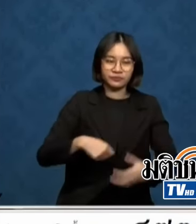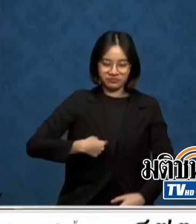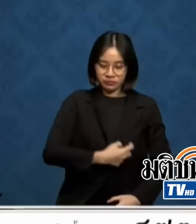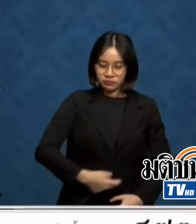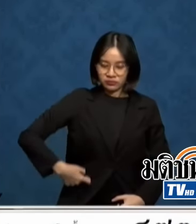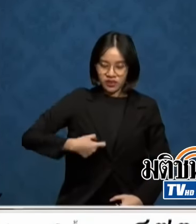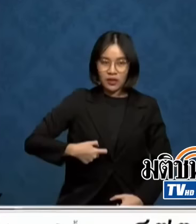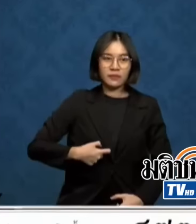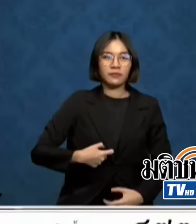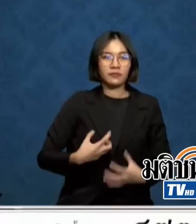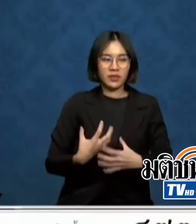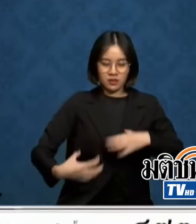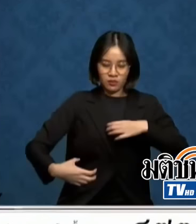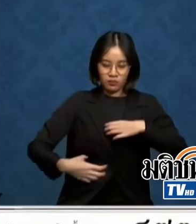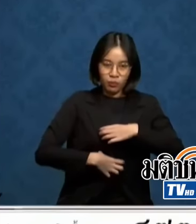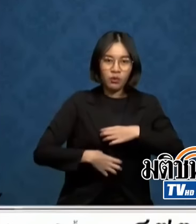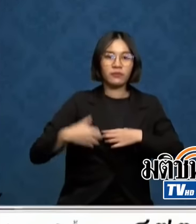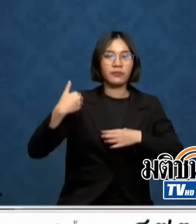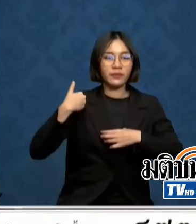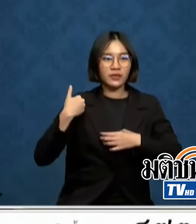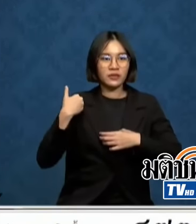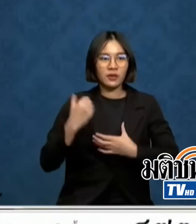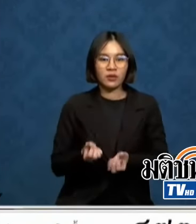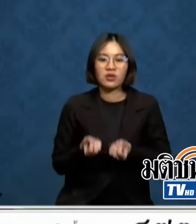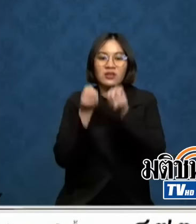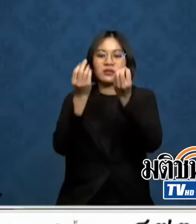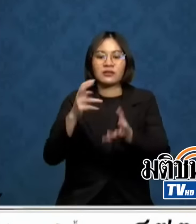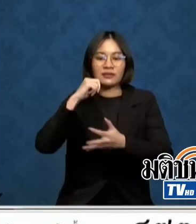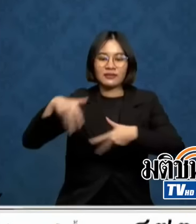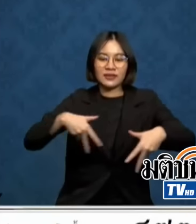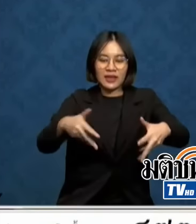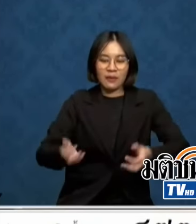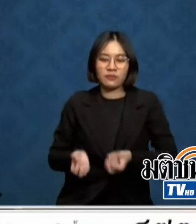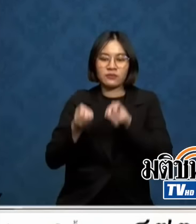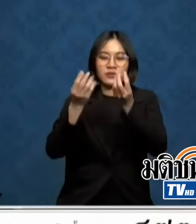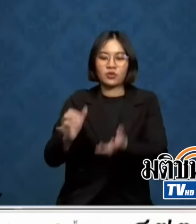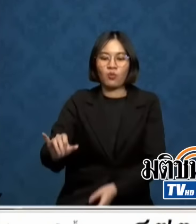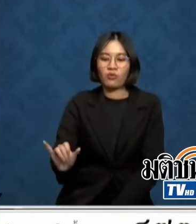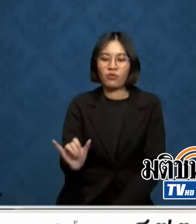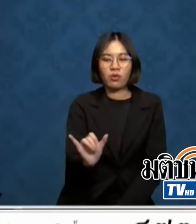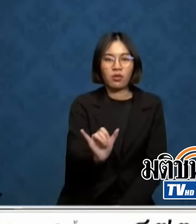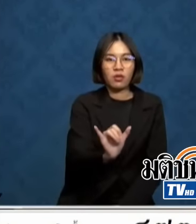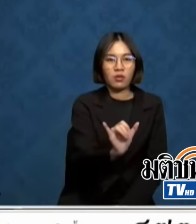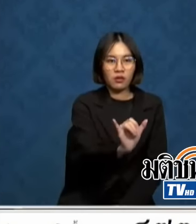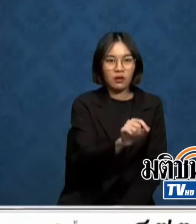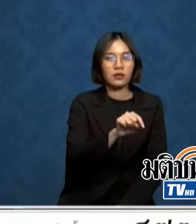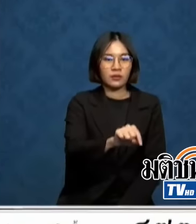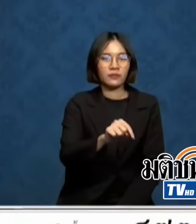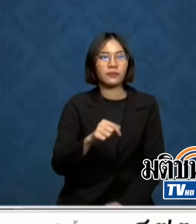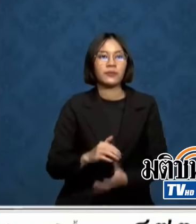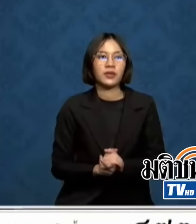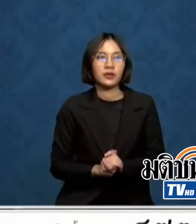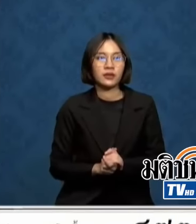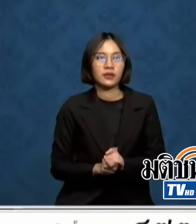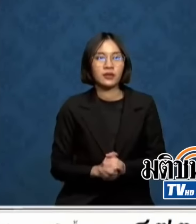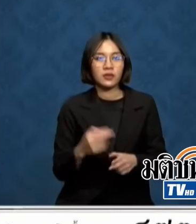และยัดเอาเสาปูนเข้าไปแล้วนำศพไปทิ้งน้ำลอยมาติดอยู่ที่ฝั่งแม่น้ำโขง